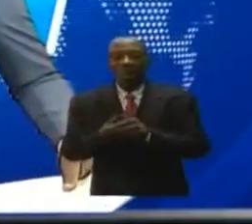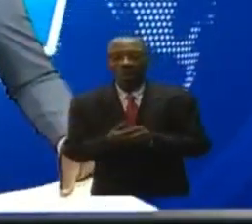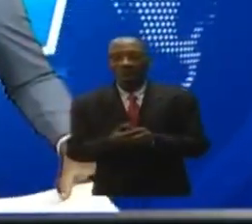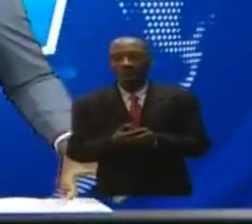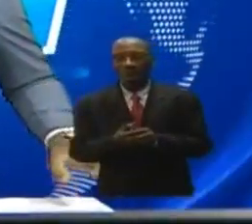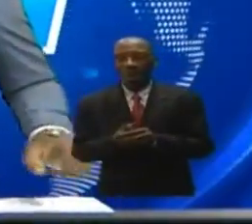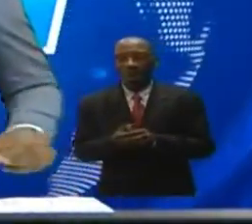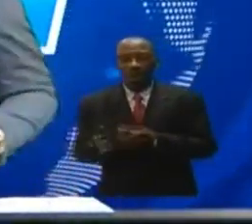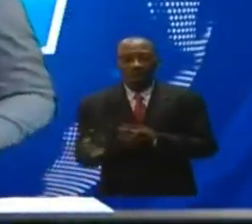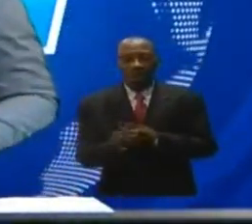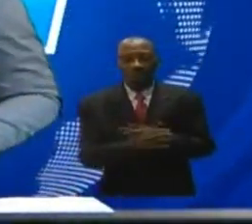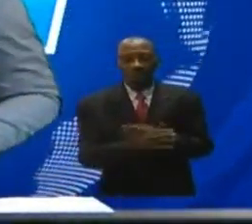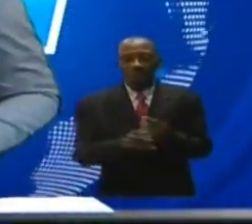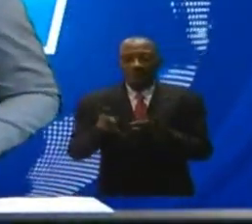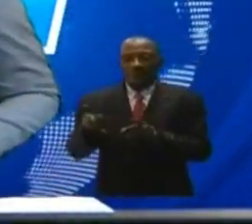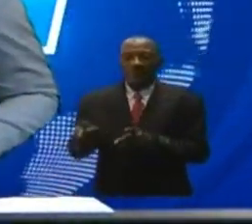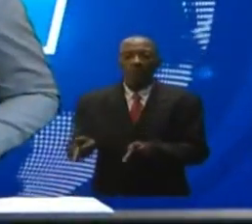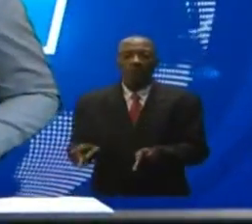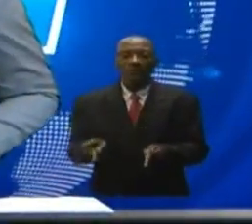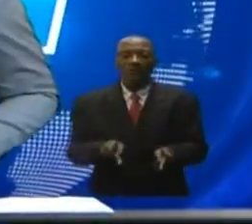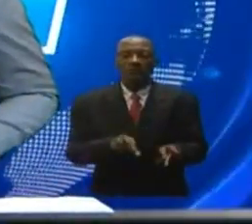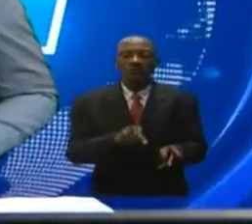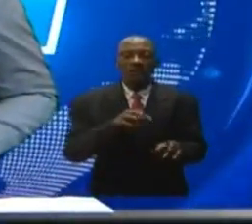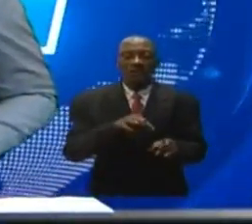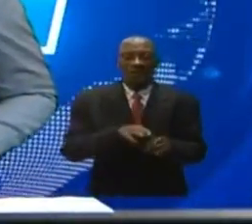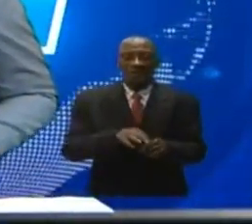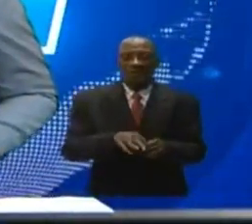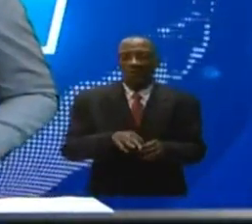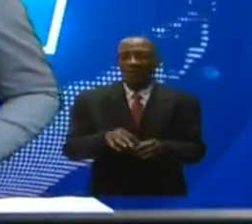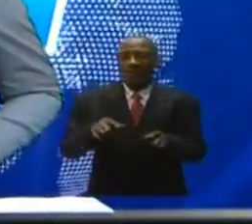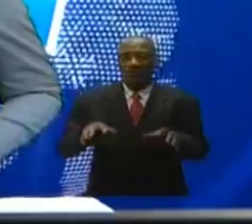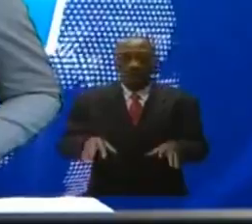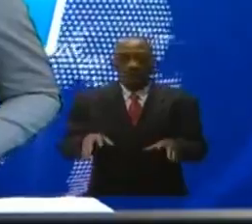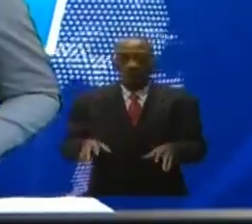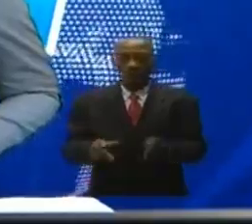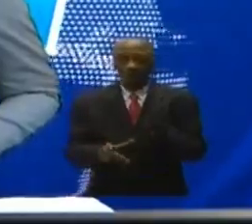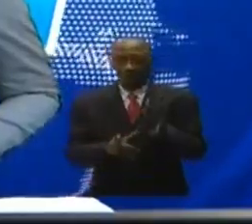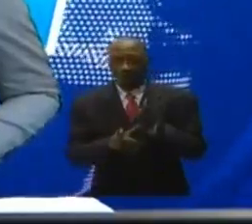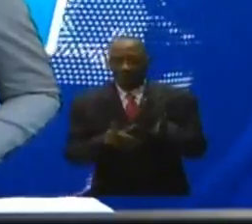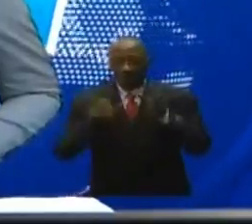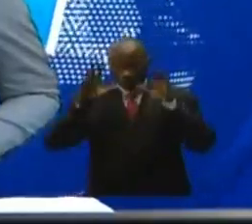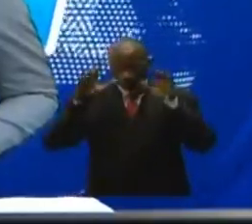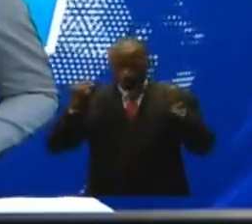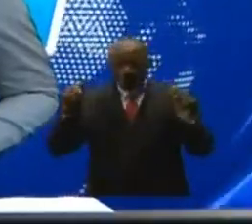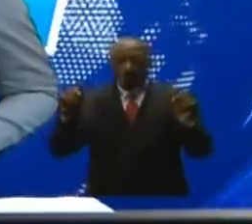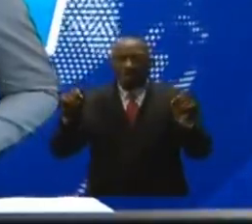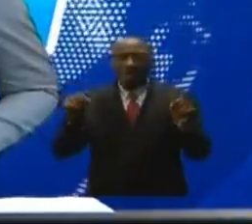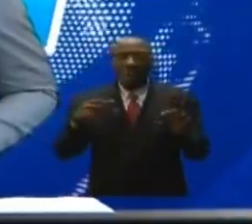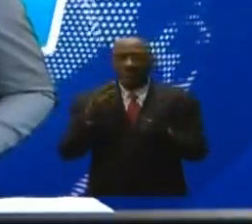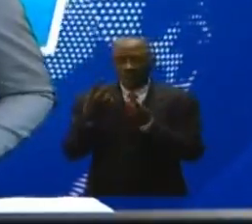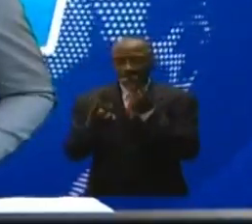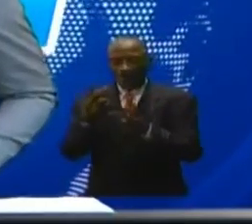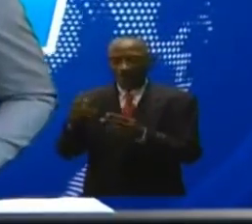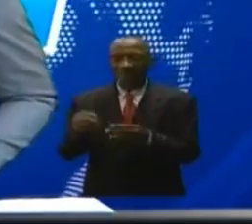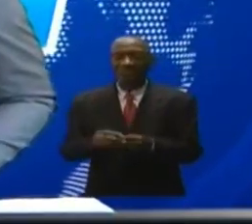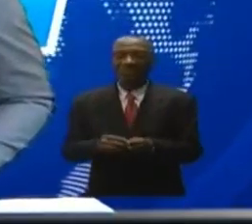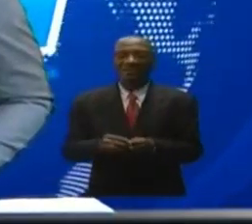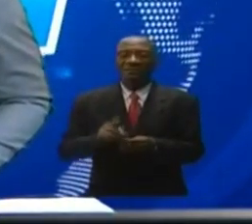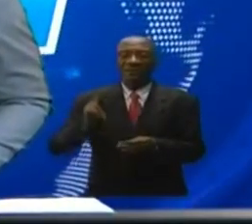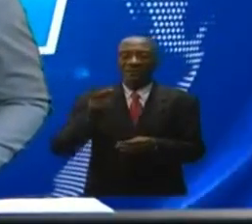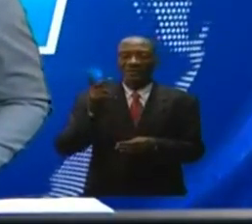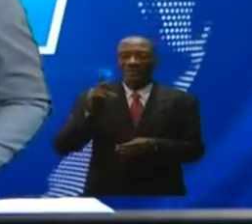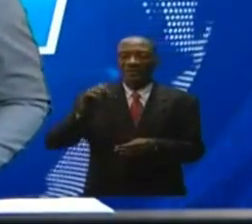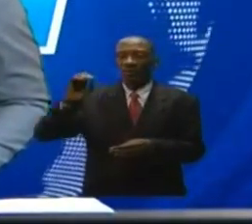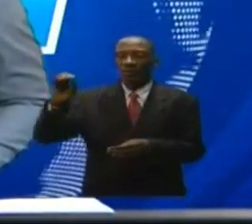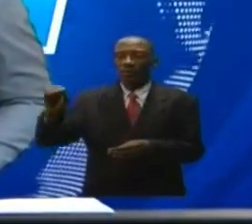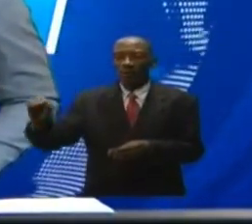Processus électoral en RDC. Le deuxième vice-président de la CENI supervise dans le Kasaï oriental la poursuite de l'opération de